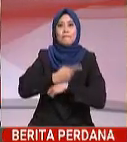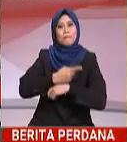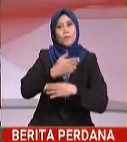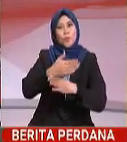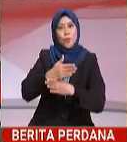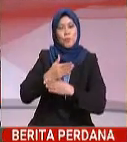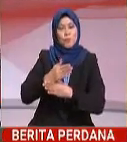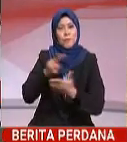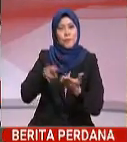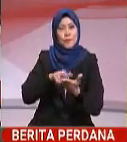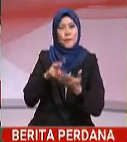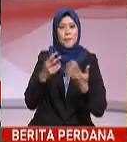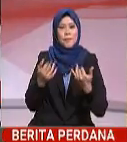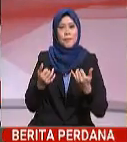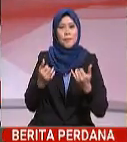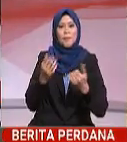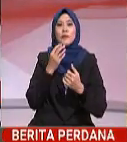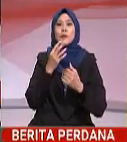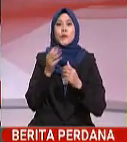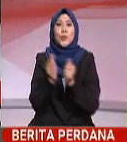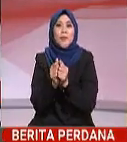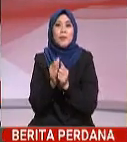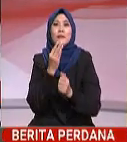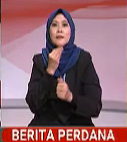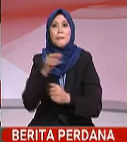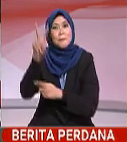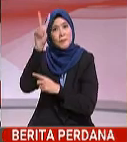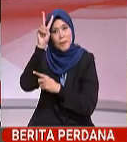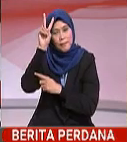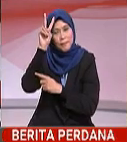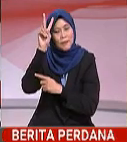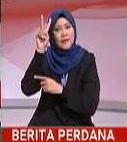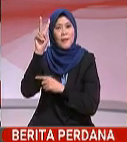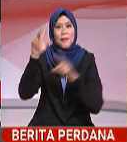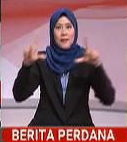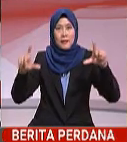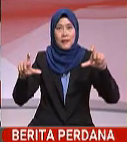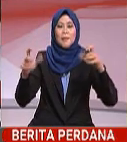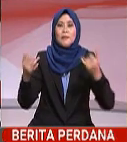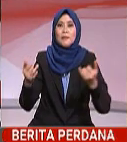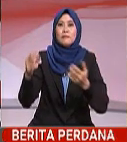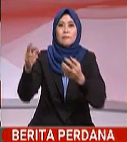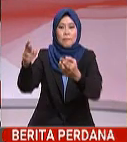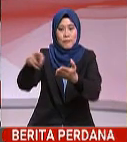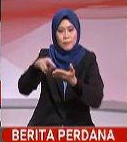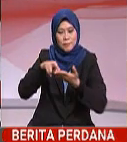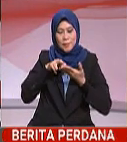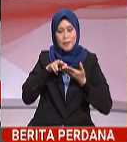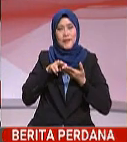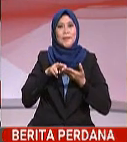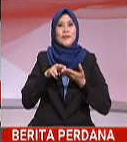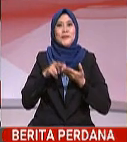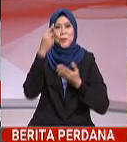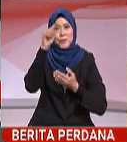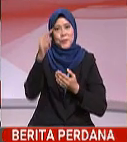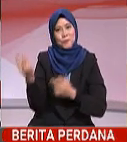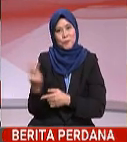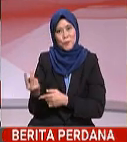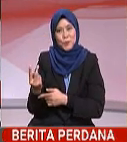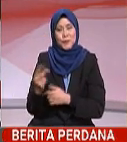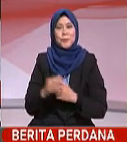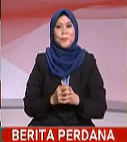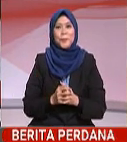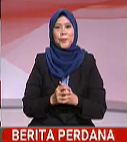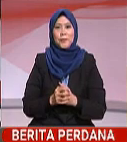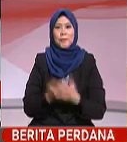bersama-sama sekumpulan kambing kesayangannya, memandangkan haiwan itu membawa rezeki kepadanya selama ini. Foto dimuat naik di